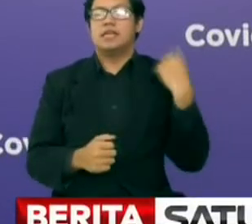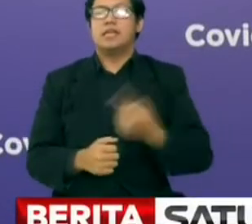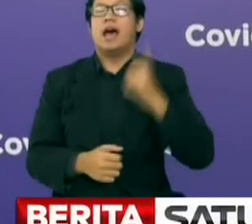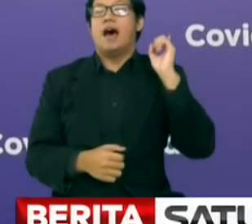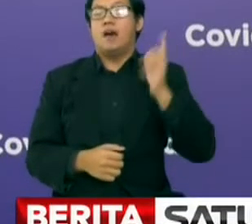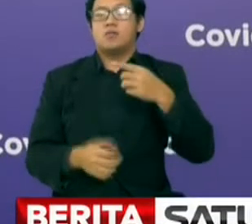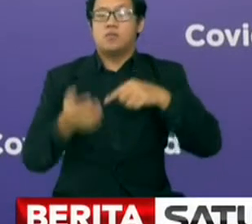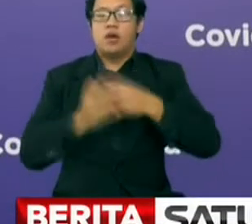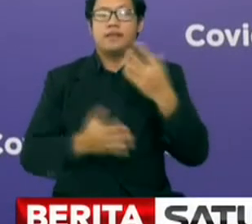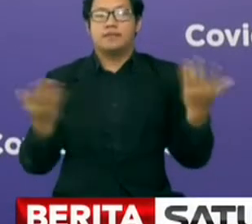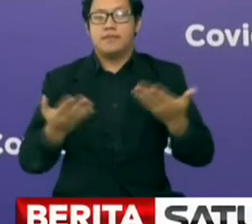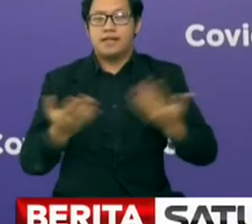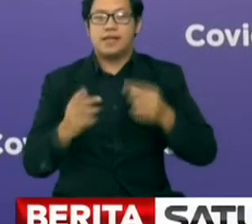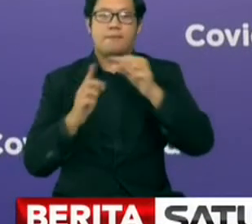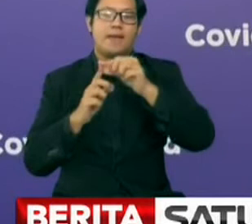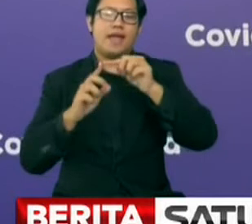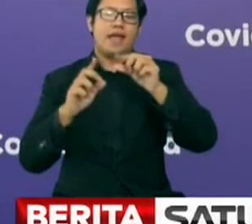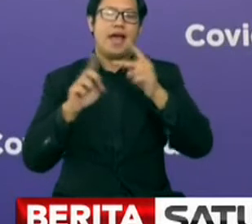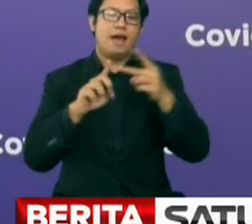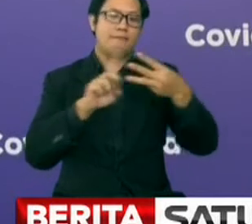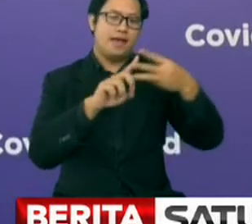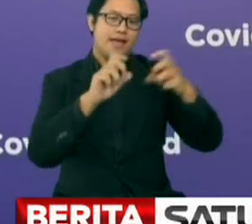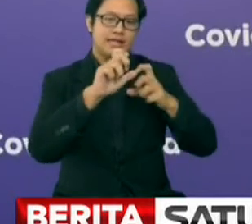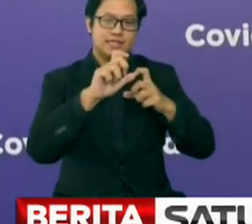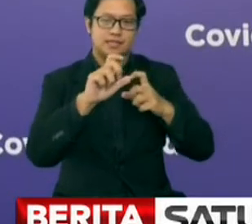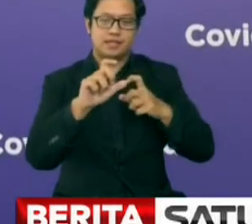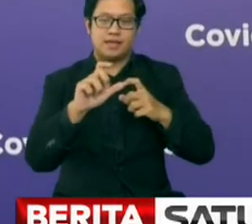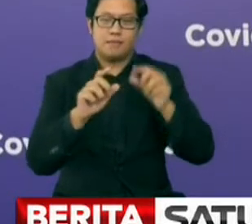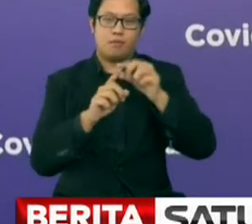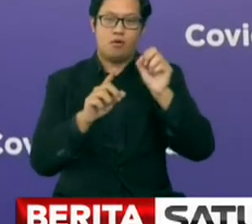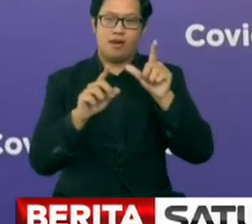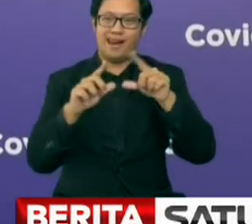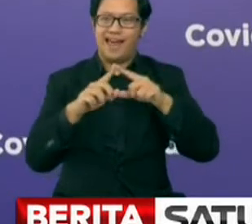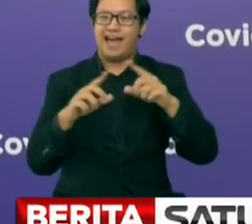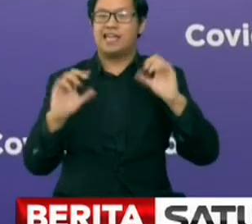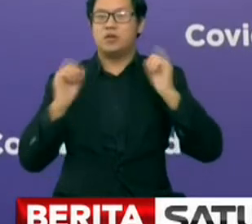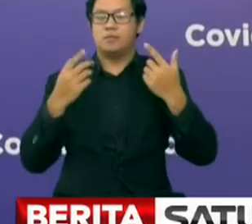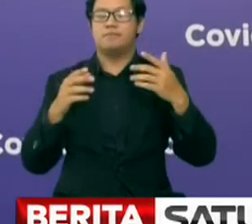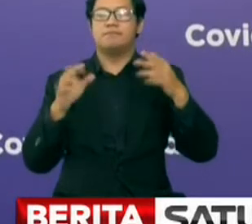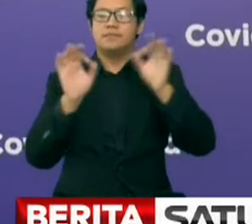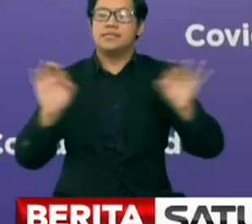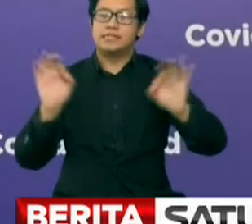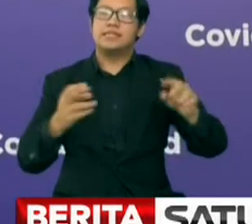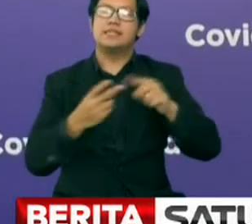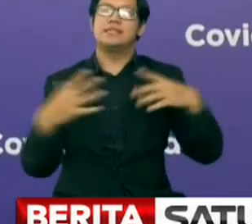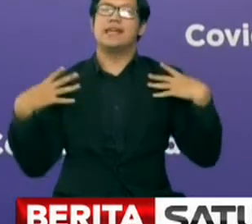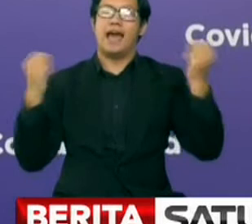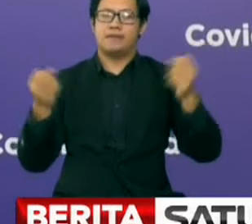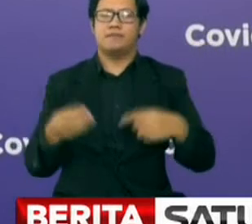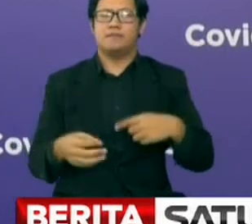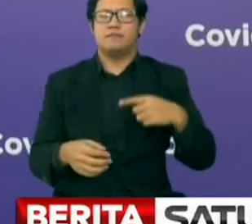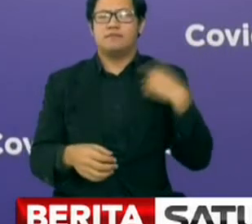terbiasa dengan pola hidup bersih dan sehat Ayo kita harus sudah memiliki pola yang terbiasa untuk